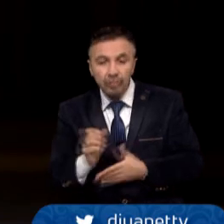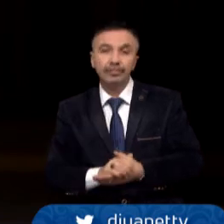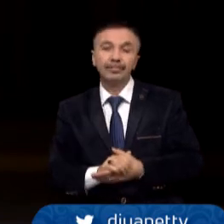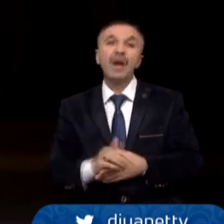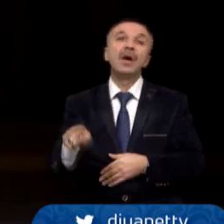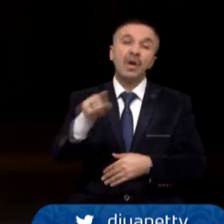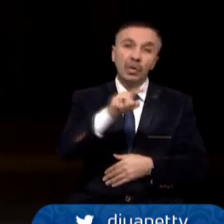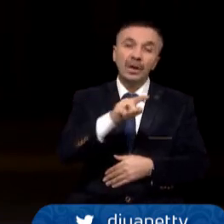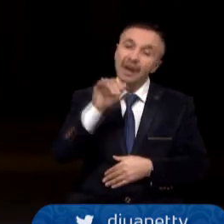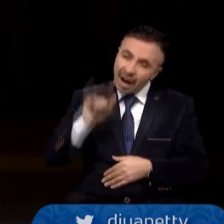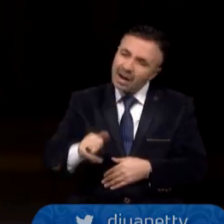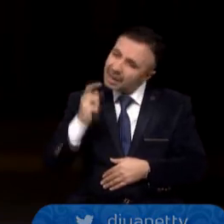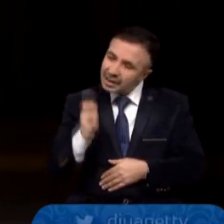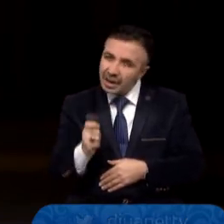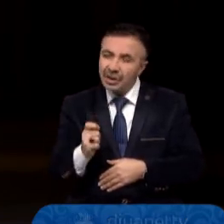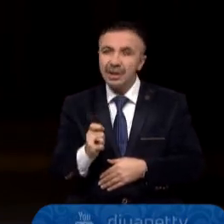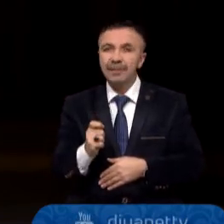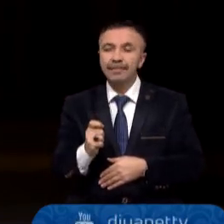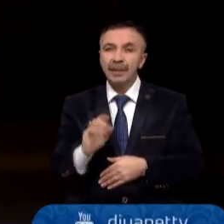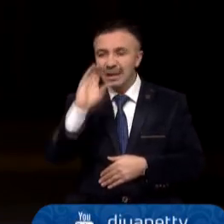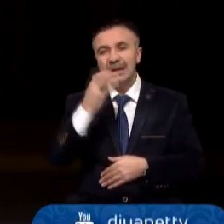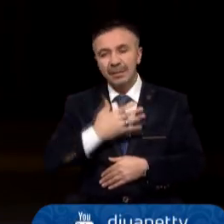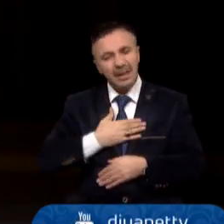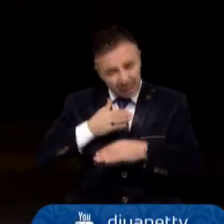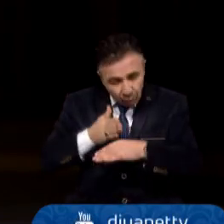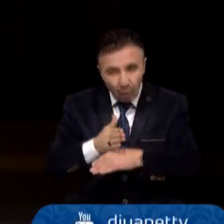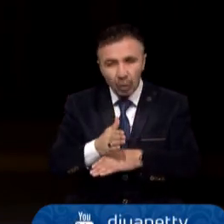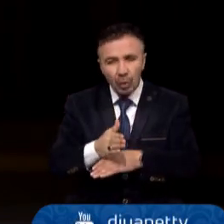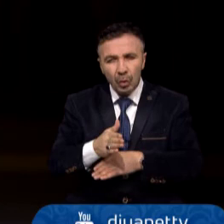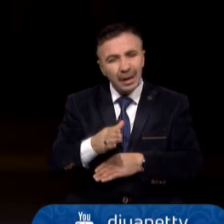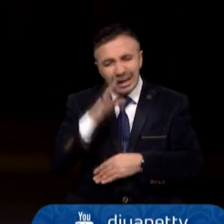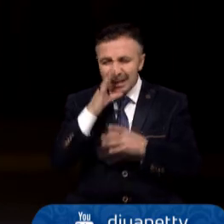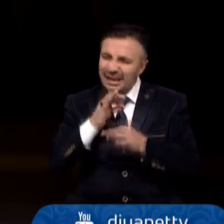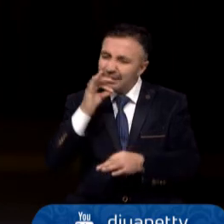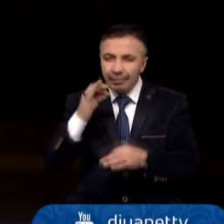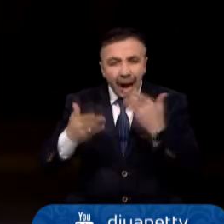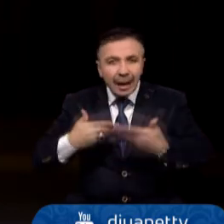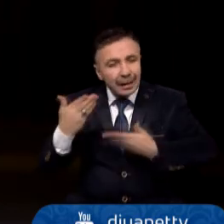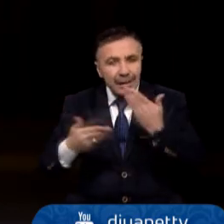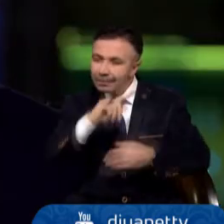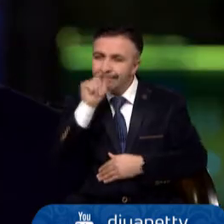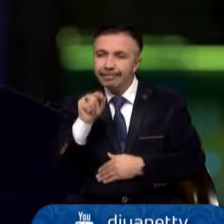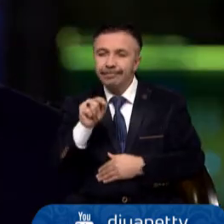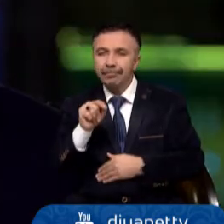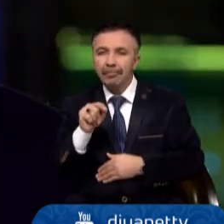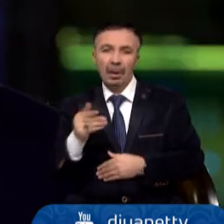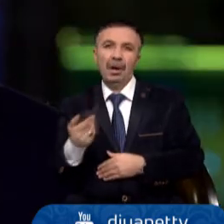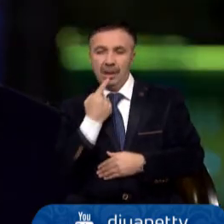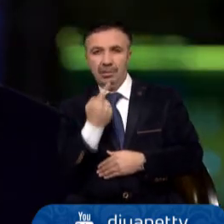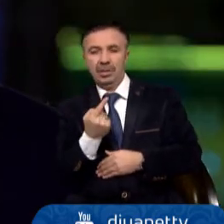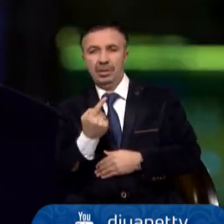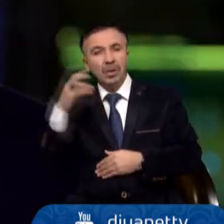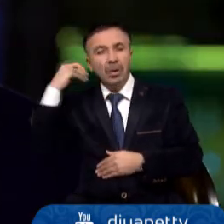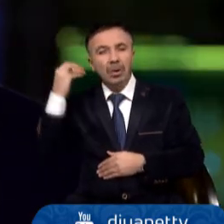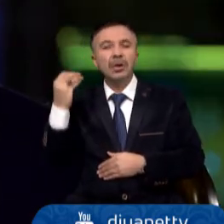Allah'ın kulu değil mi bunlara Hakkı hakikati gerçeği doğru Kim götürecek de